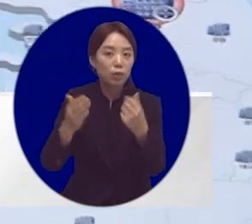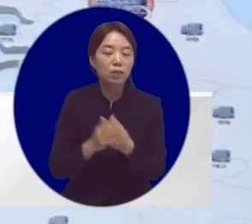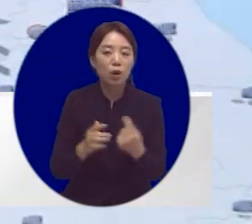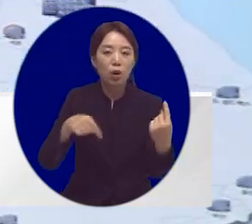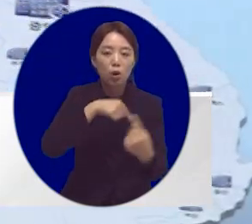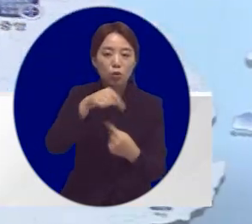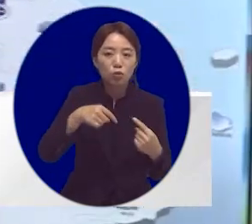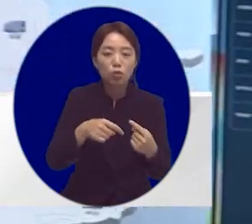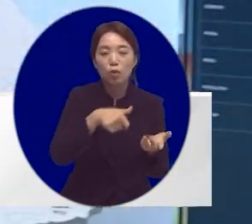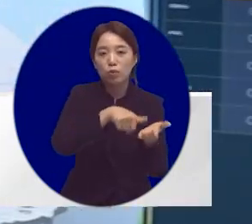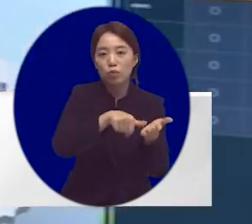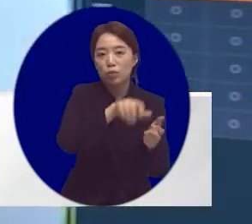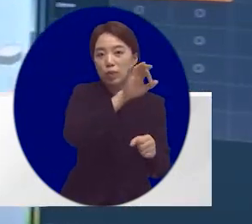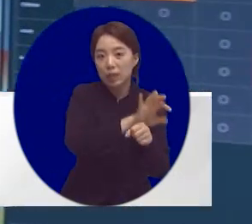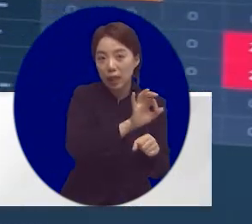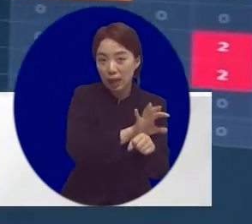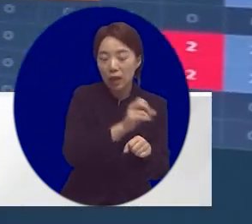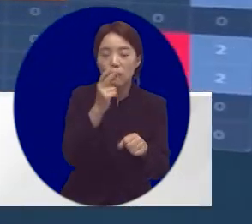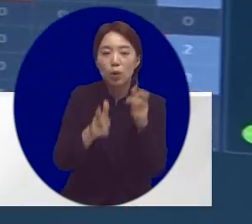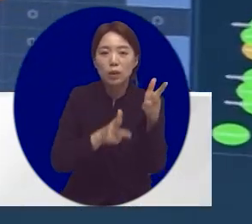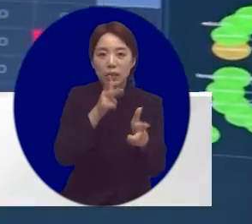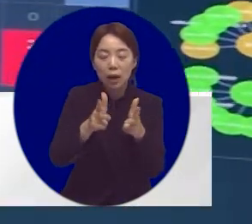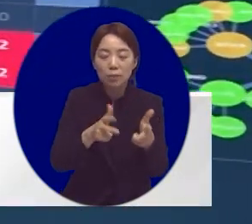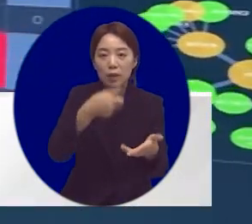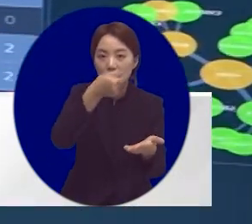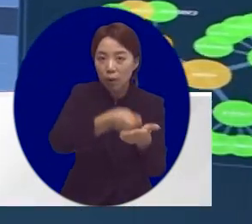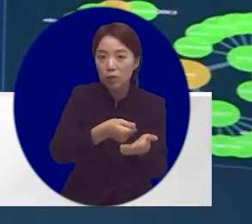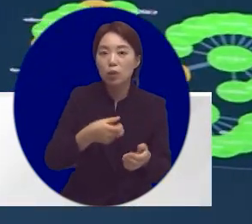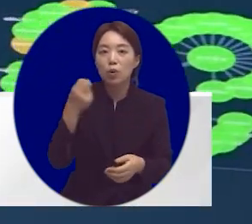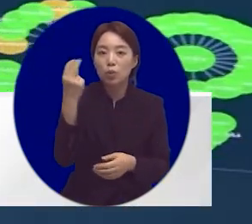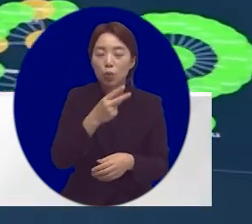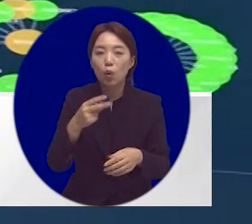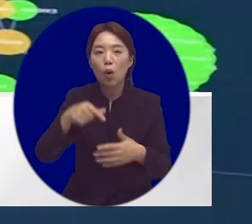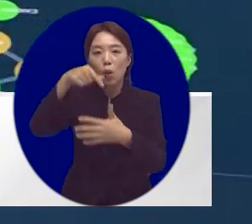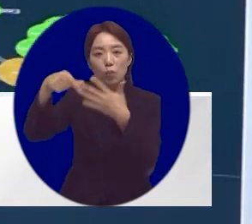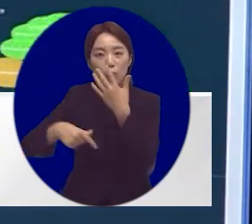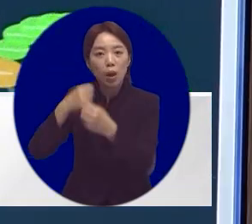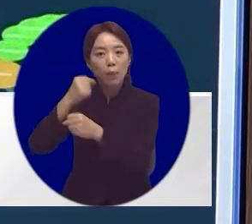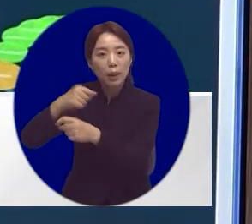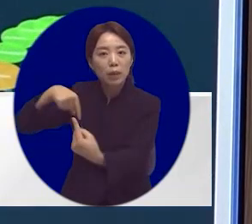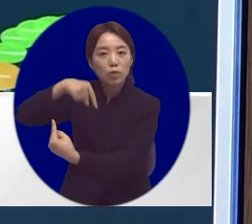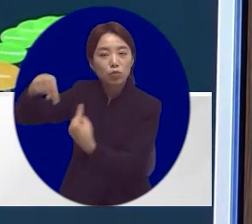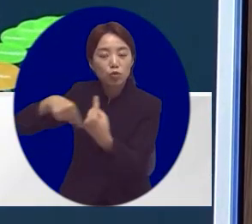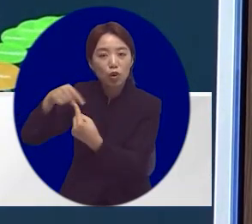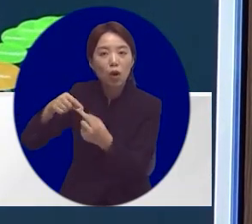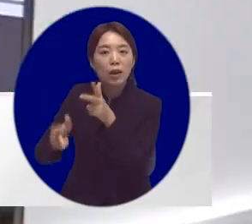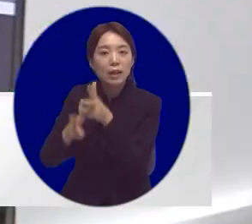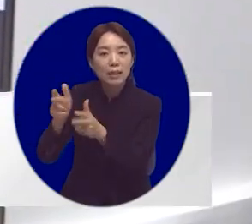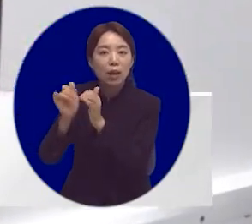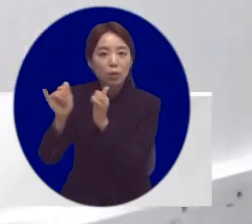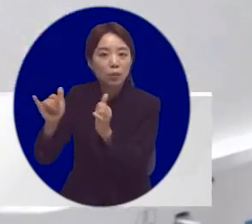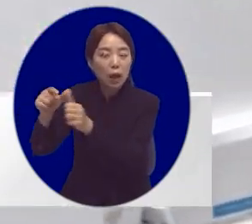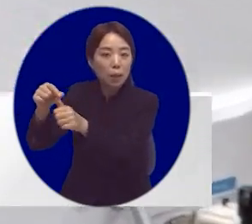한편 운영 장비 구입 사업자 선정 관리, 프로그램 개발 위탁 운영 사업자 선정 관리,